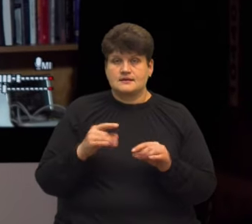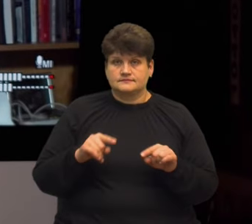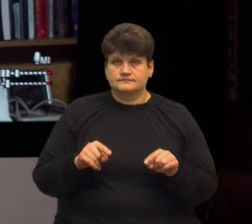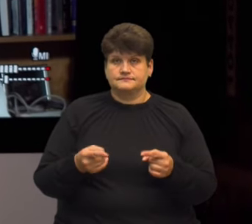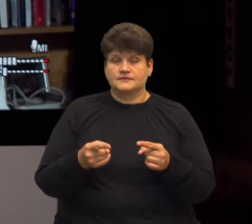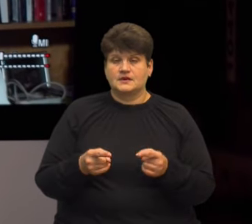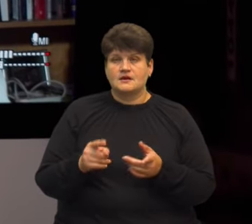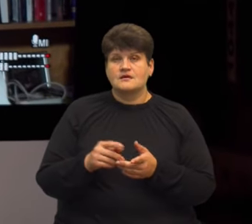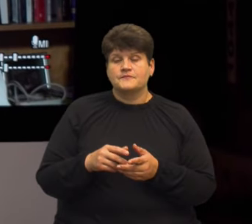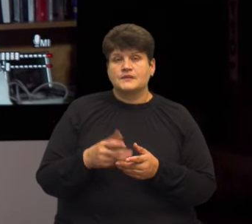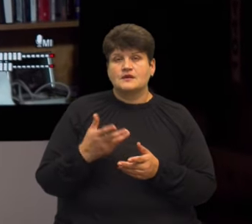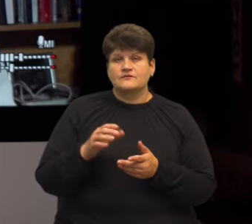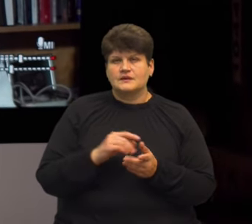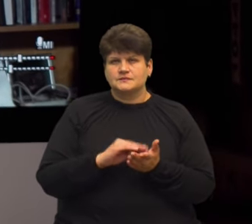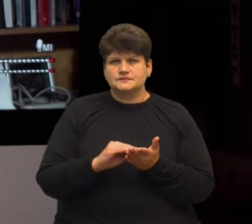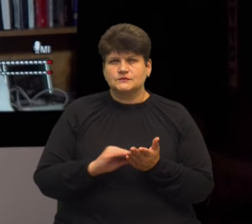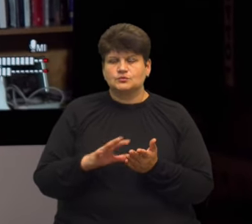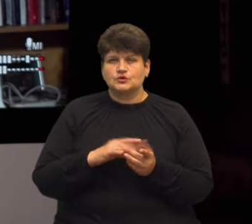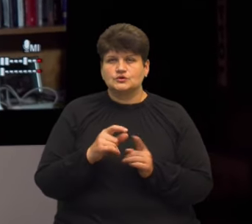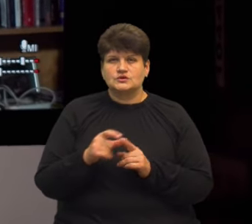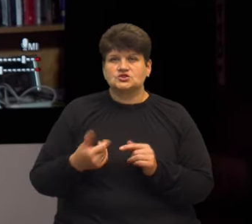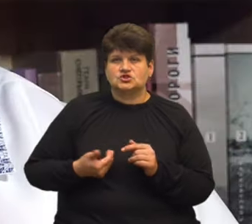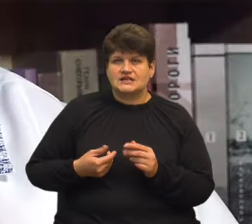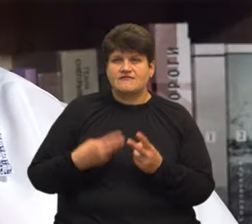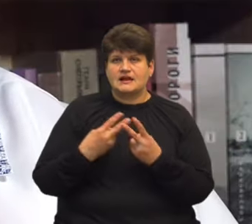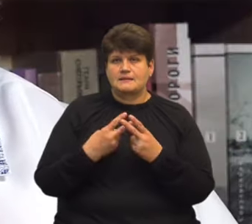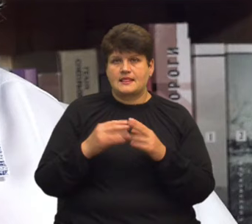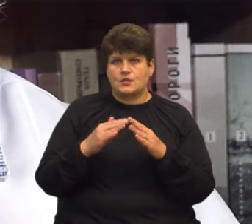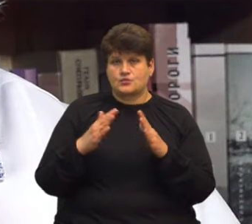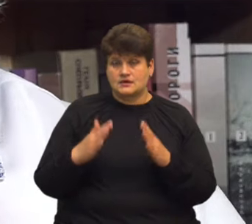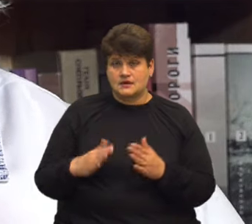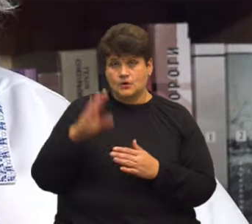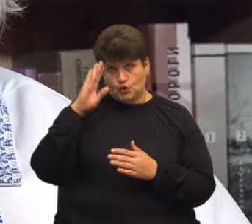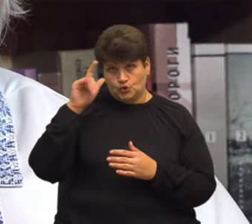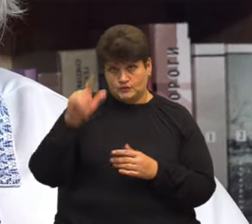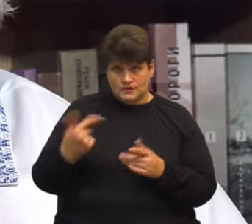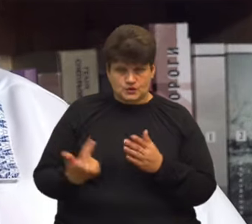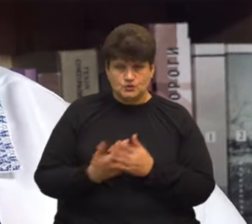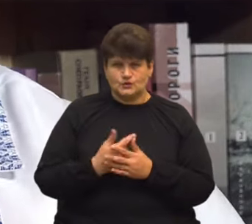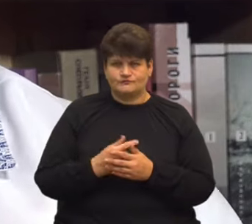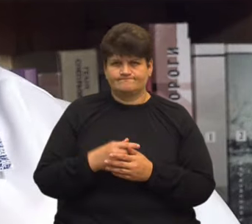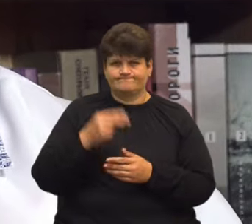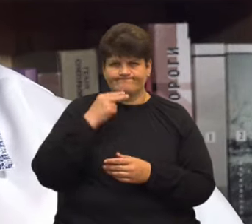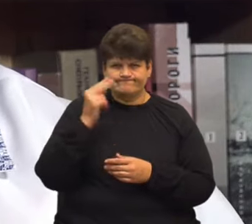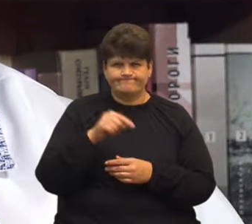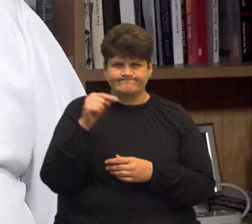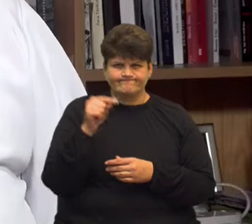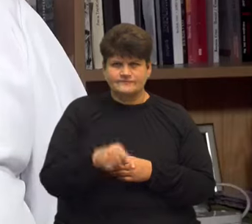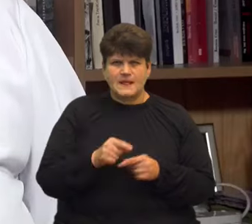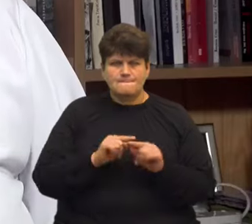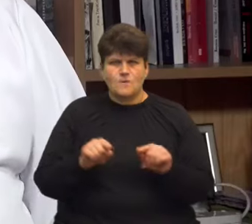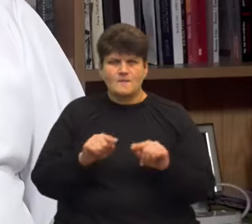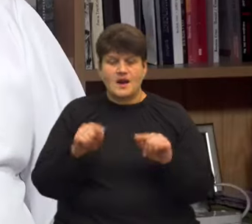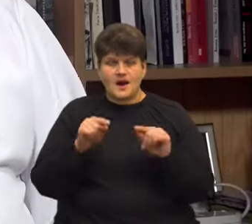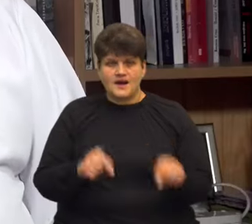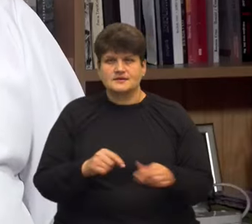тижневику «Українське слово» вийшла його стаття «Життя в кримінальному таборі». Чоловіка знову звинуватили в антирадянській агітації та пропаганді. З